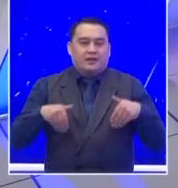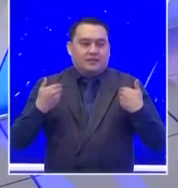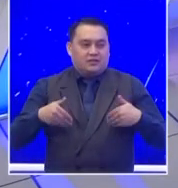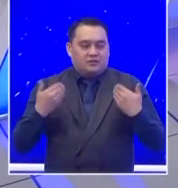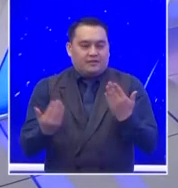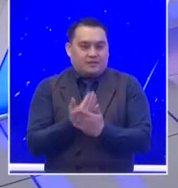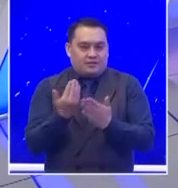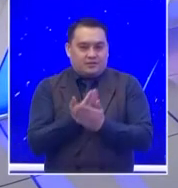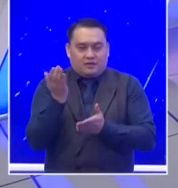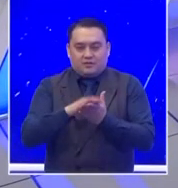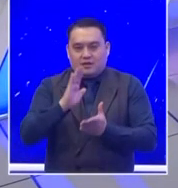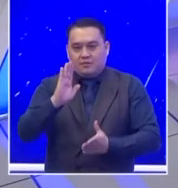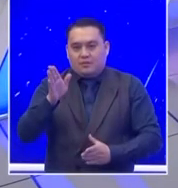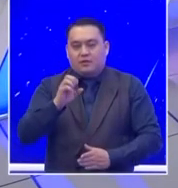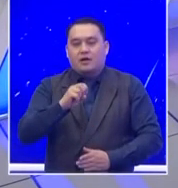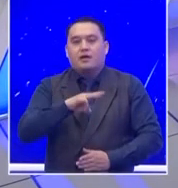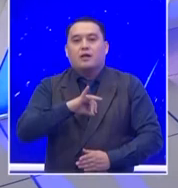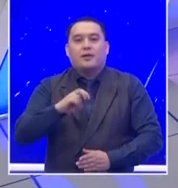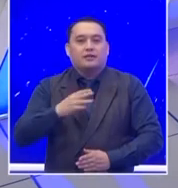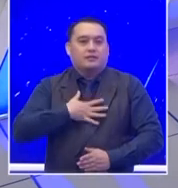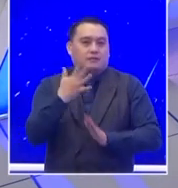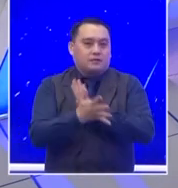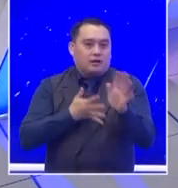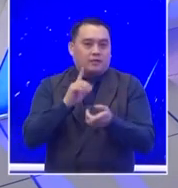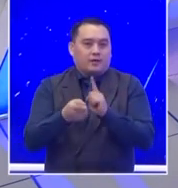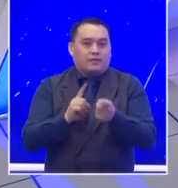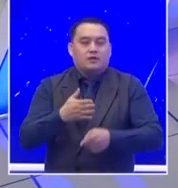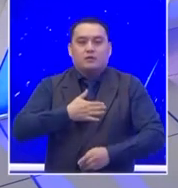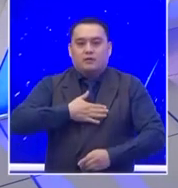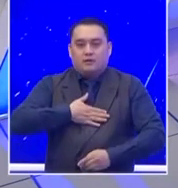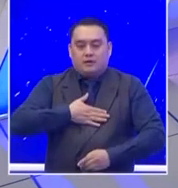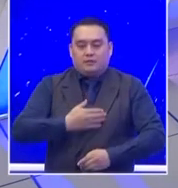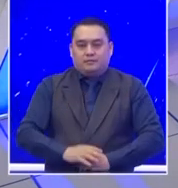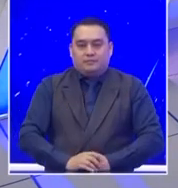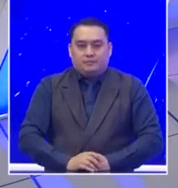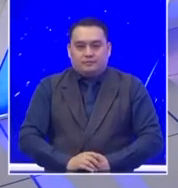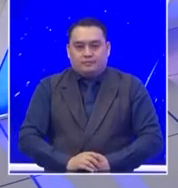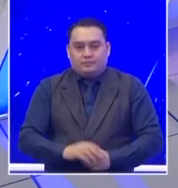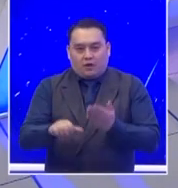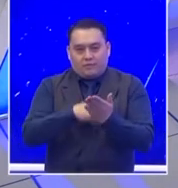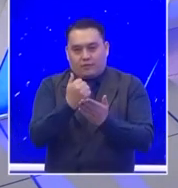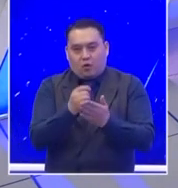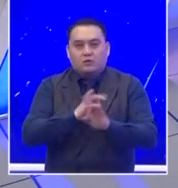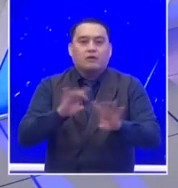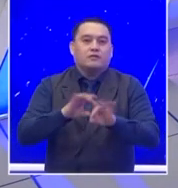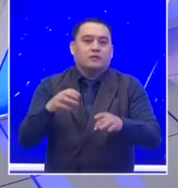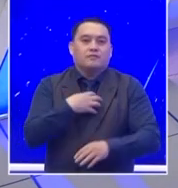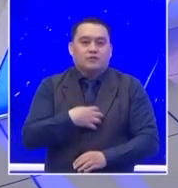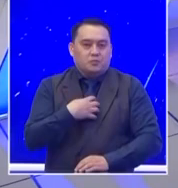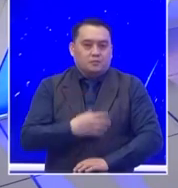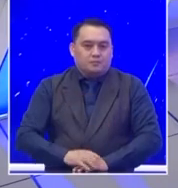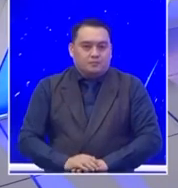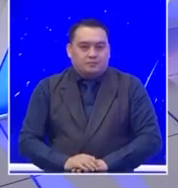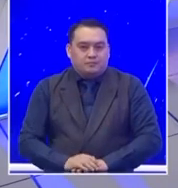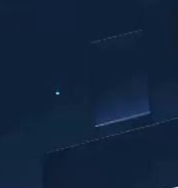Здравствуйте, время новостей на телеканале ЖТСУ. В студии Лямон Раимбеков, и сурдоперевод обеспечивает Марат Жумабеков. И в начале выпуска коротко о самом